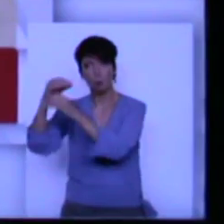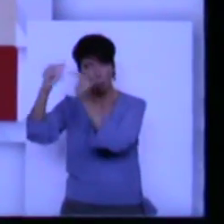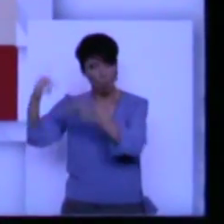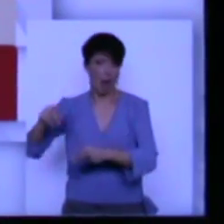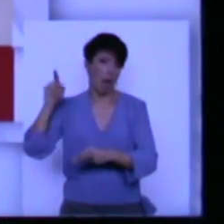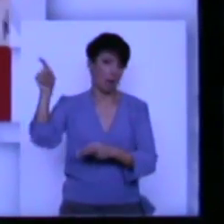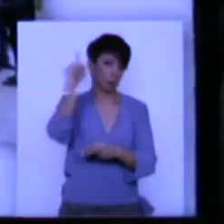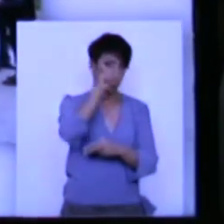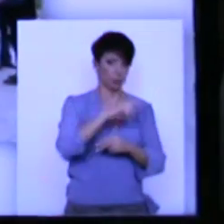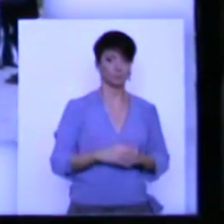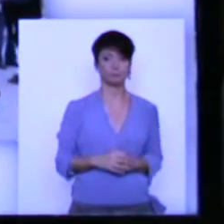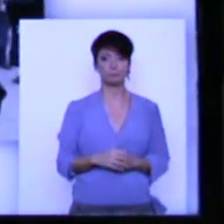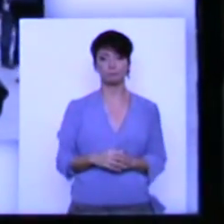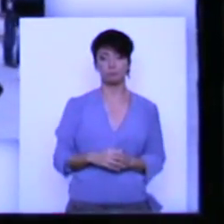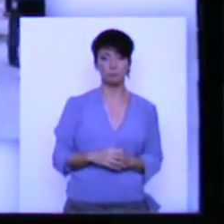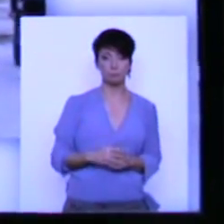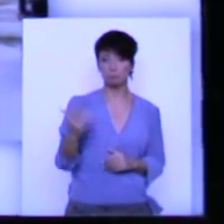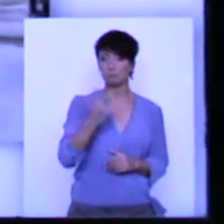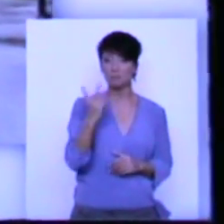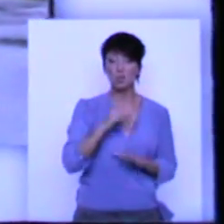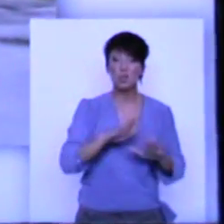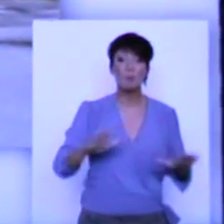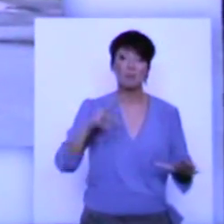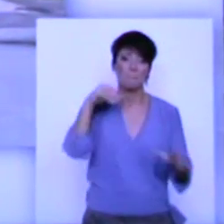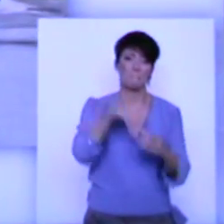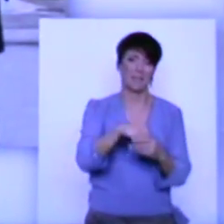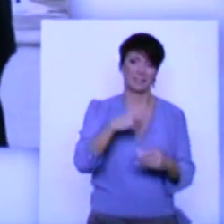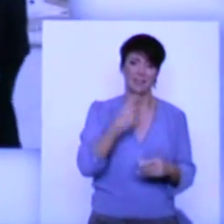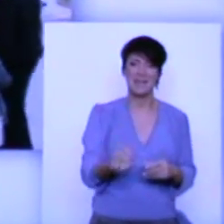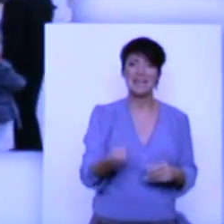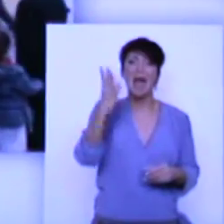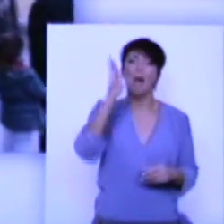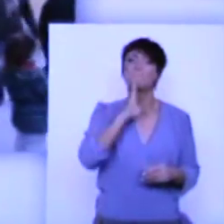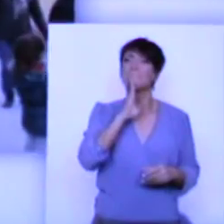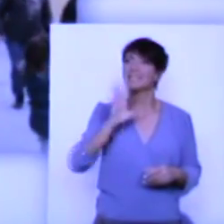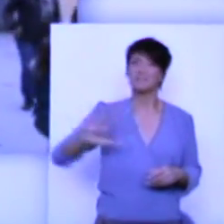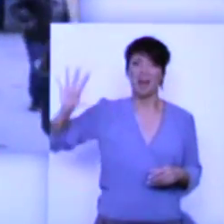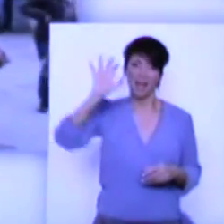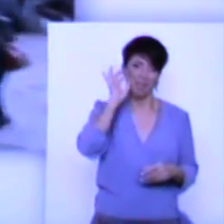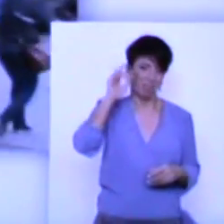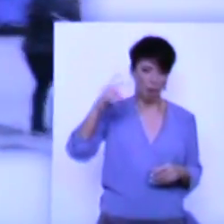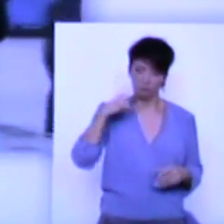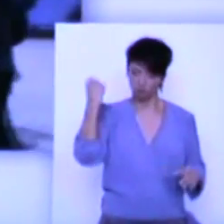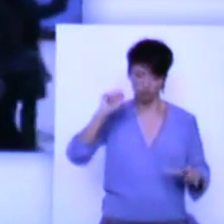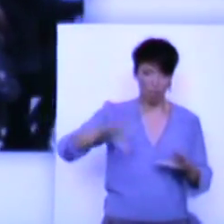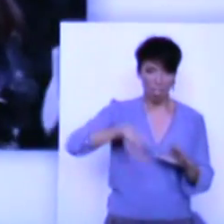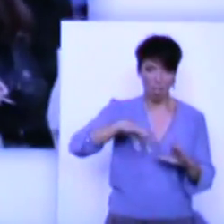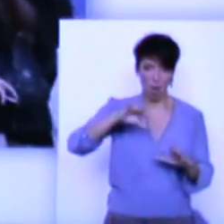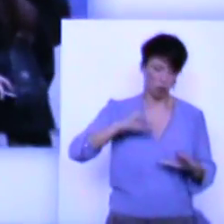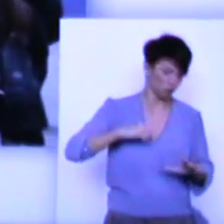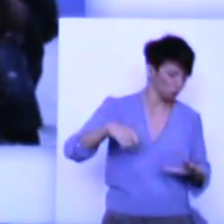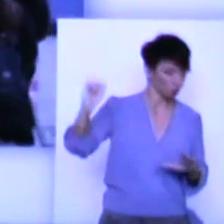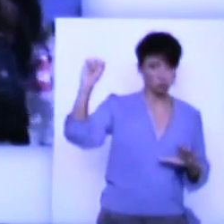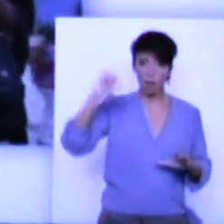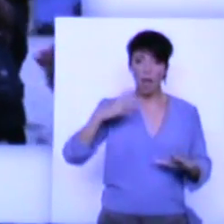των προσεχών ημερών. Οι γονείς των 22 νηπίων από τη Νέα Μεσήμβρια αρνούνται, όπως λένε, να μπουν στη διαδικασία της κλήρωσης και απαιτούν άμεσα